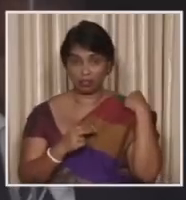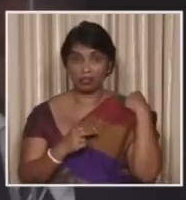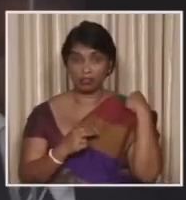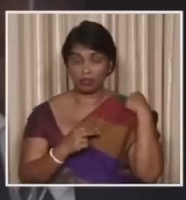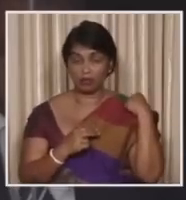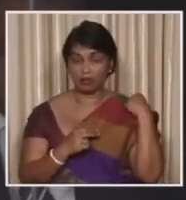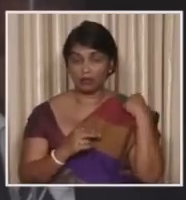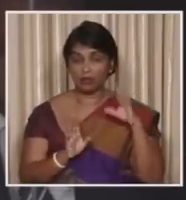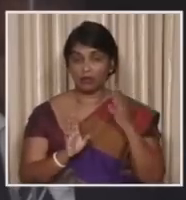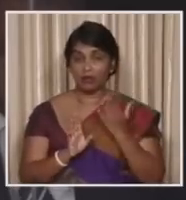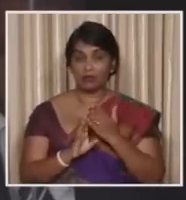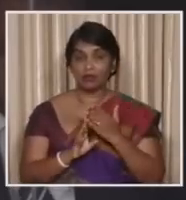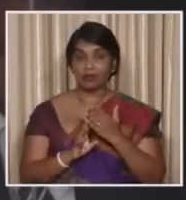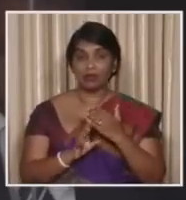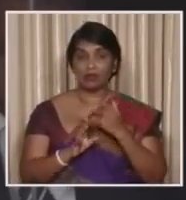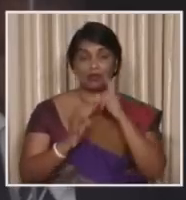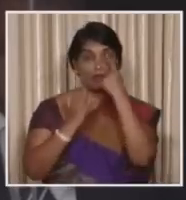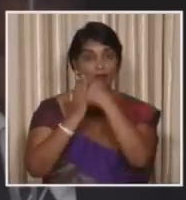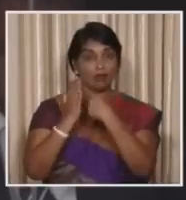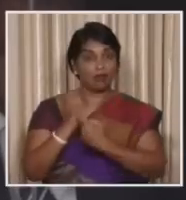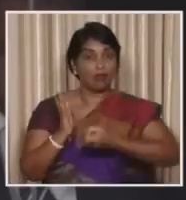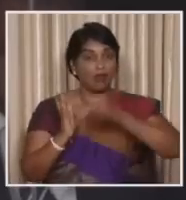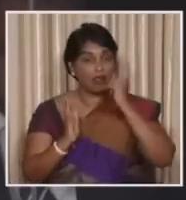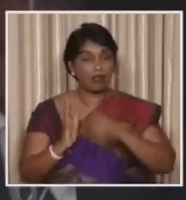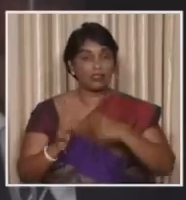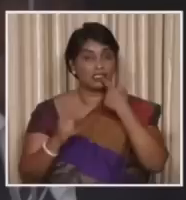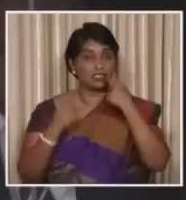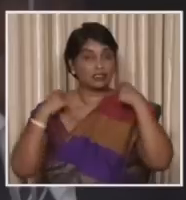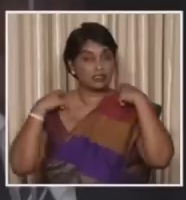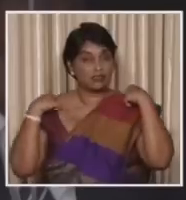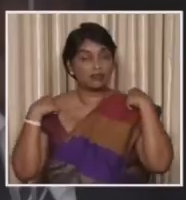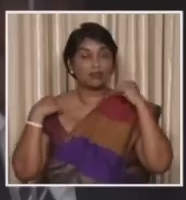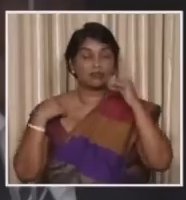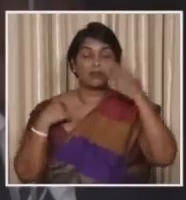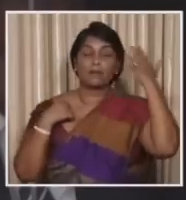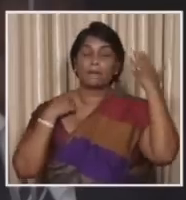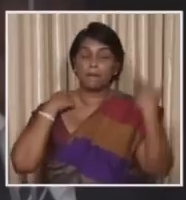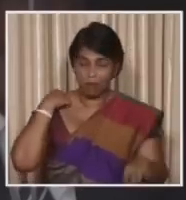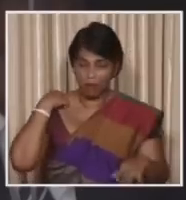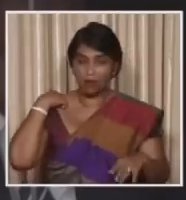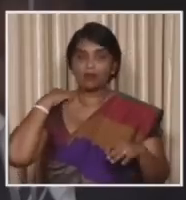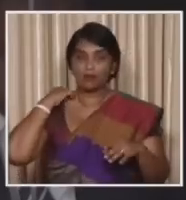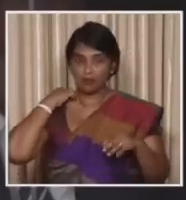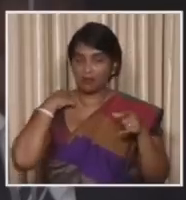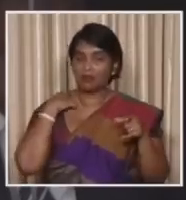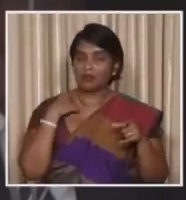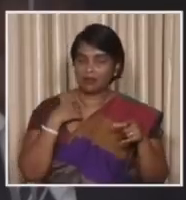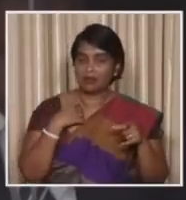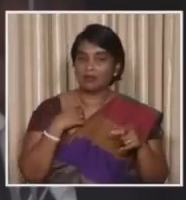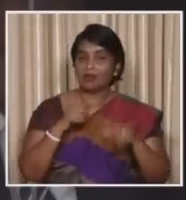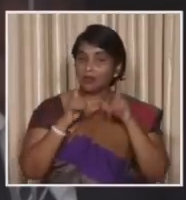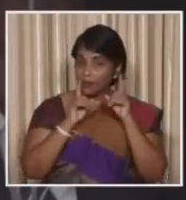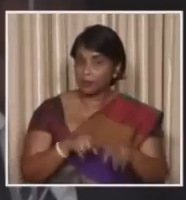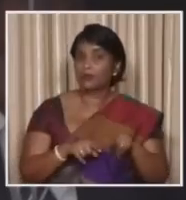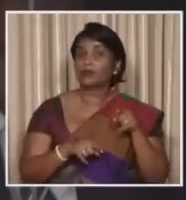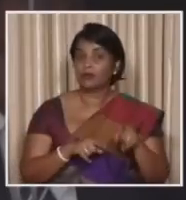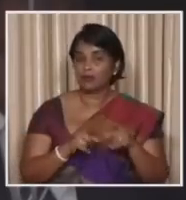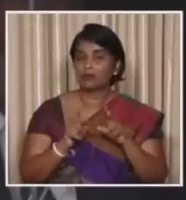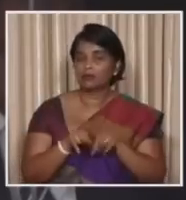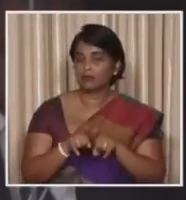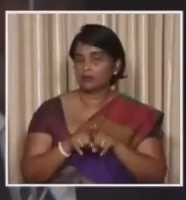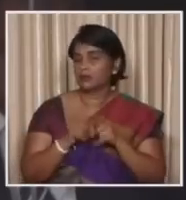ඉස්සෙල්ලම ලේකණේ අනුමත වෙලා සුදු පටියක් ඇඳන් ඉන්න කාලෙම මියයන් පවා ජීවිත බව පූජා කරා. එතකොට මේ වගේ